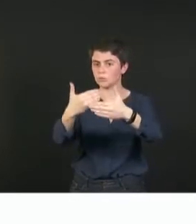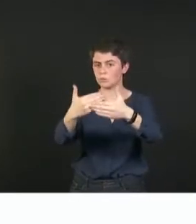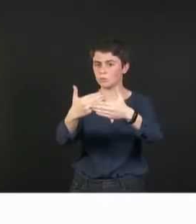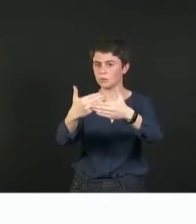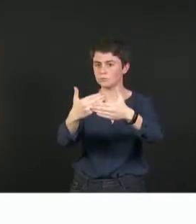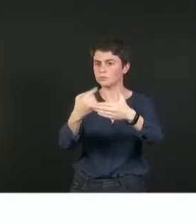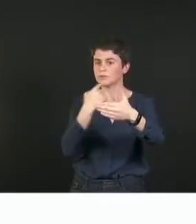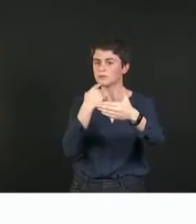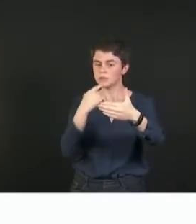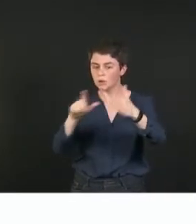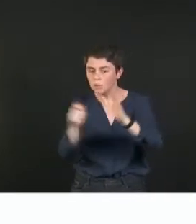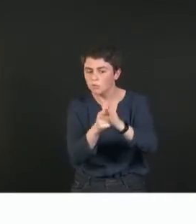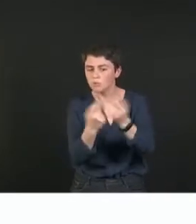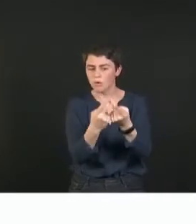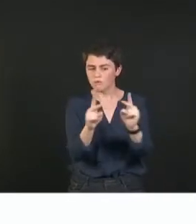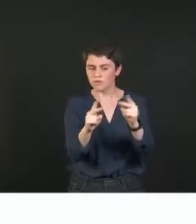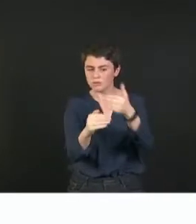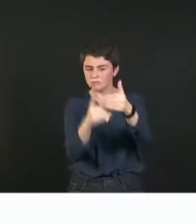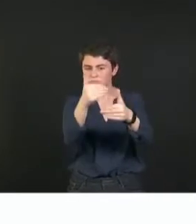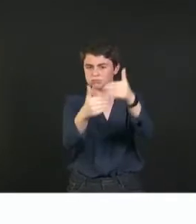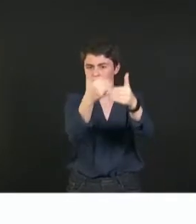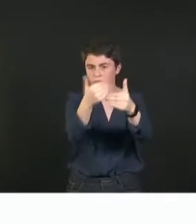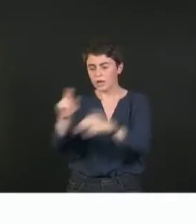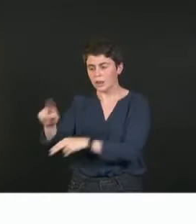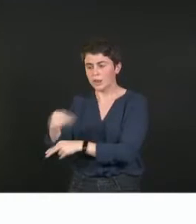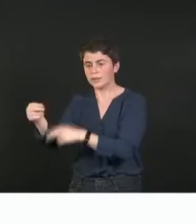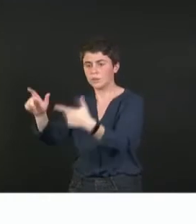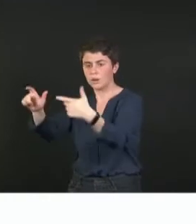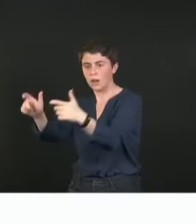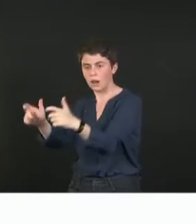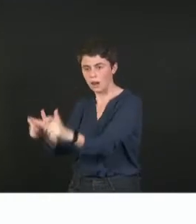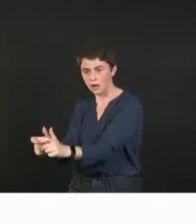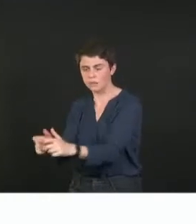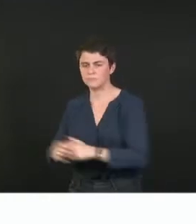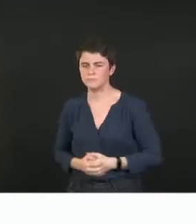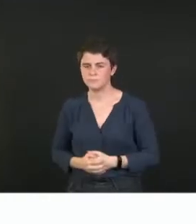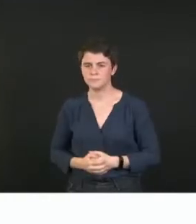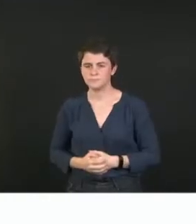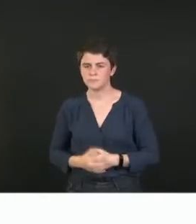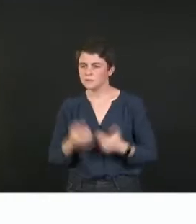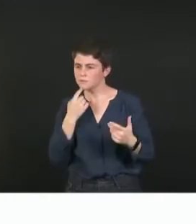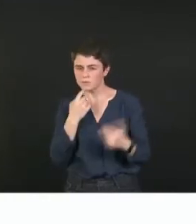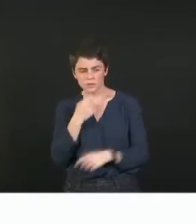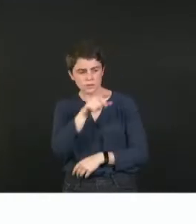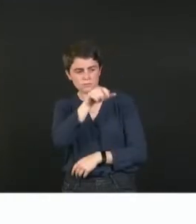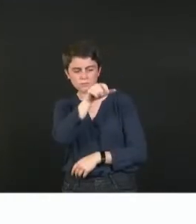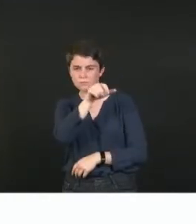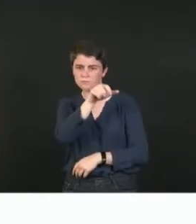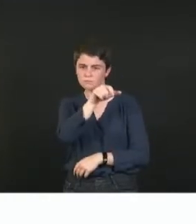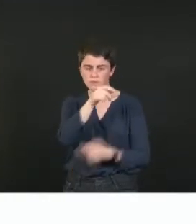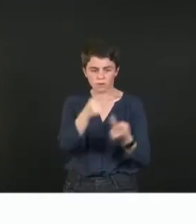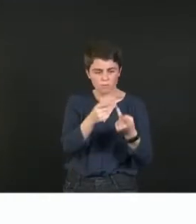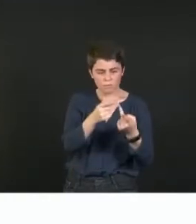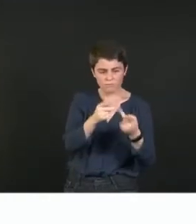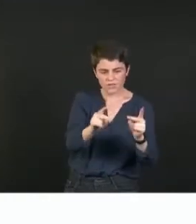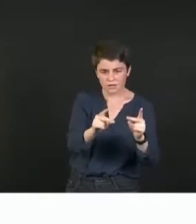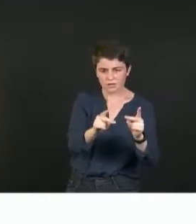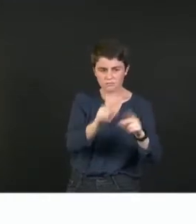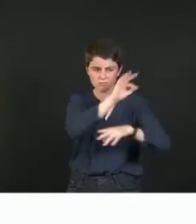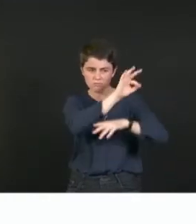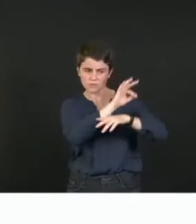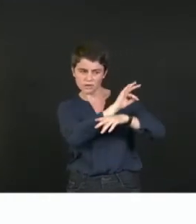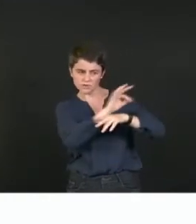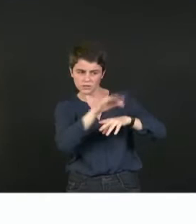la place à la nature. Donc comment l'architecture et donc l'urbain peut contribuer justement à